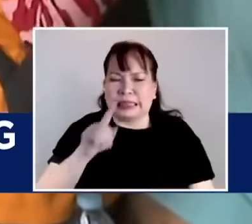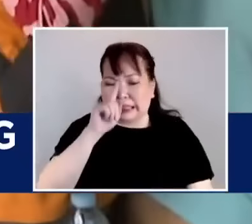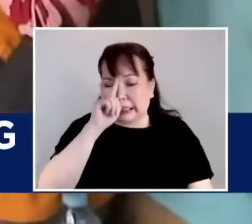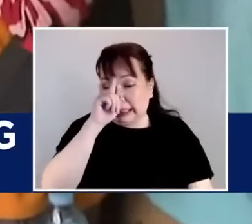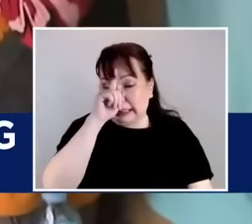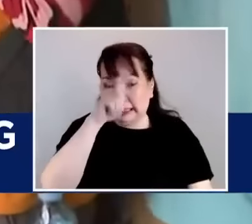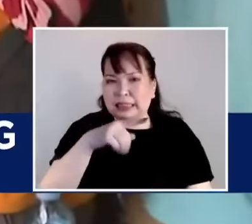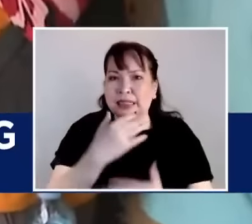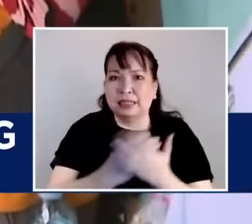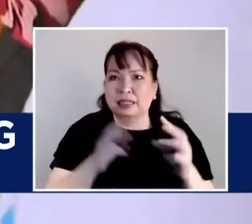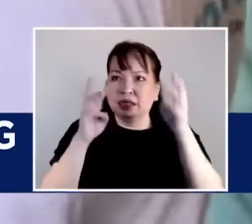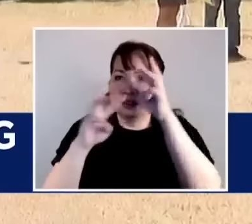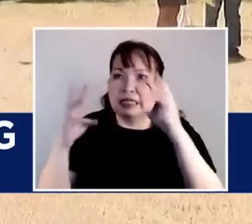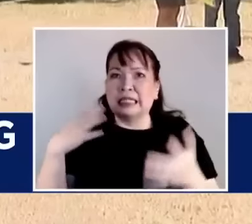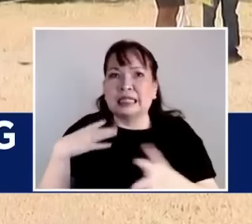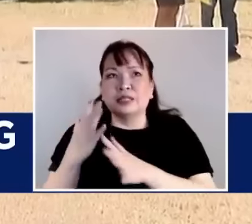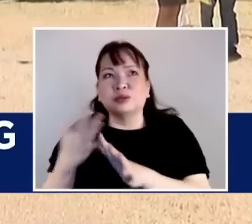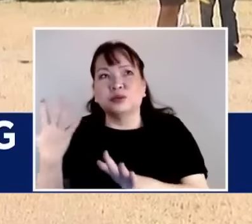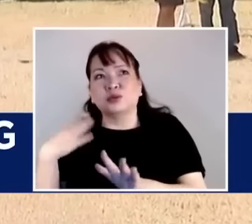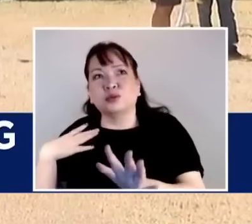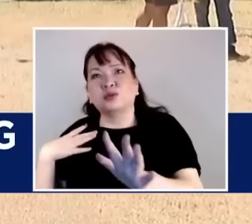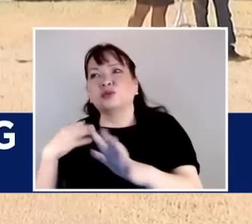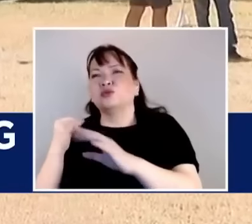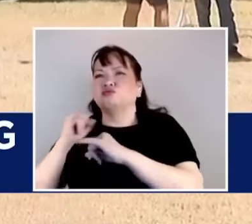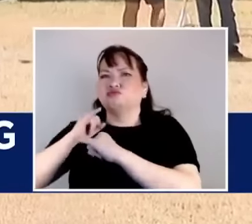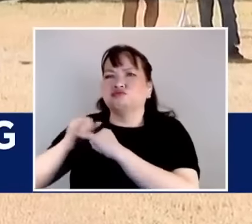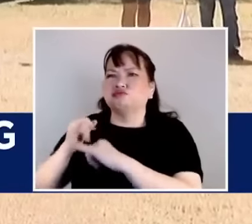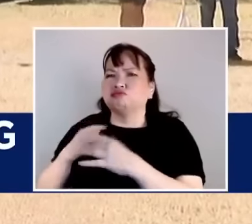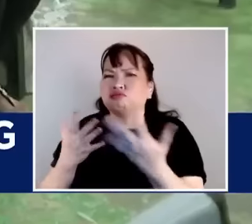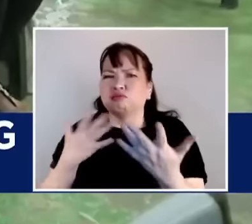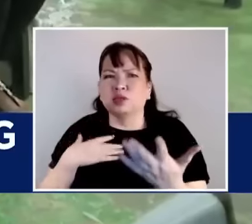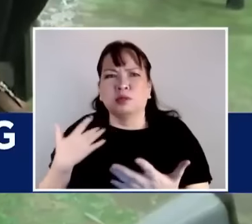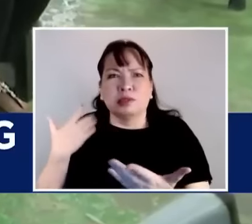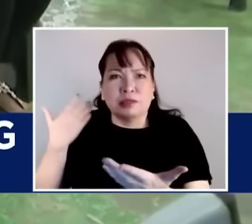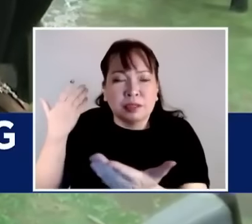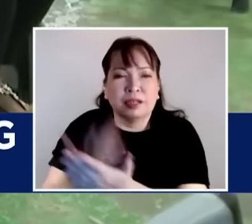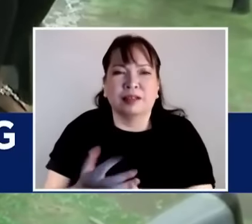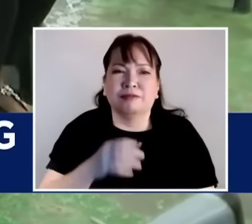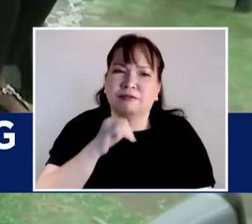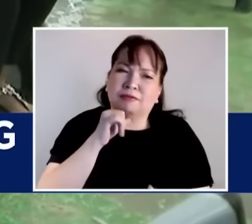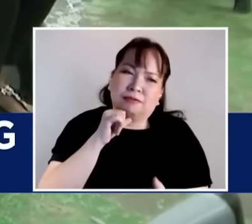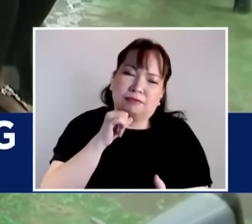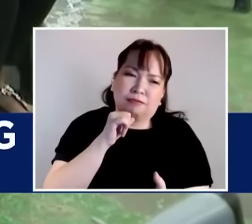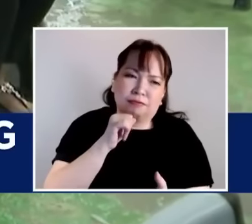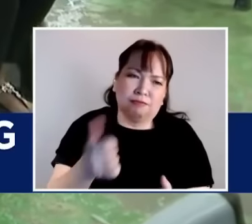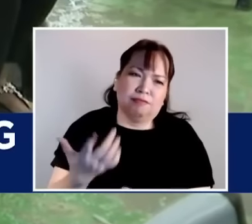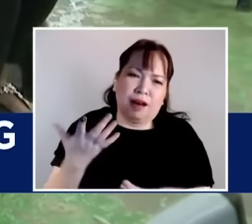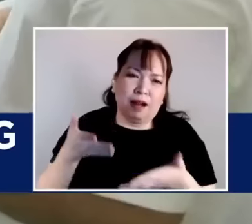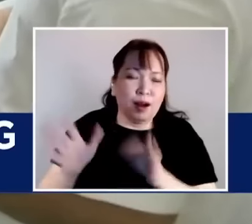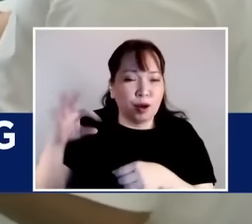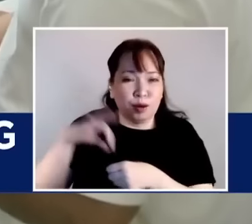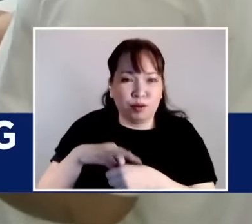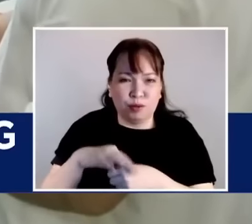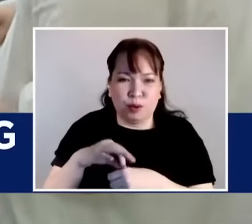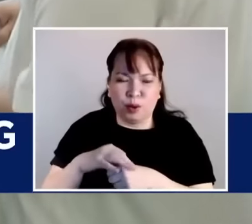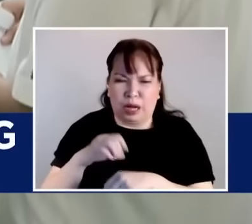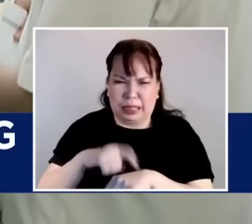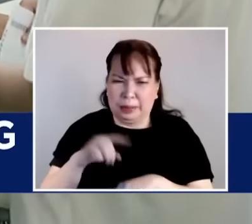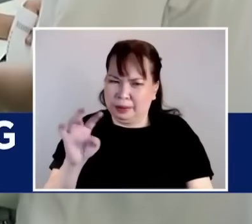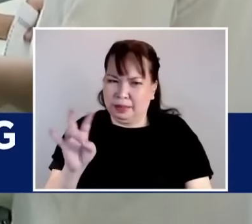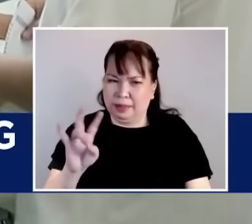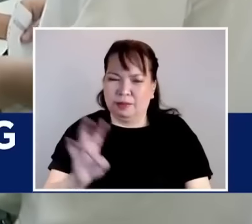pangamba ng mga nasa dulo ng pila kanina na baka hindi na sila umabot sa pagsasara ng botohan alas 7 ng